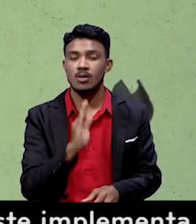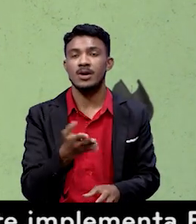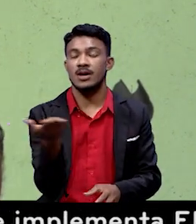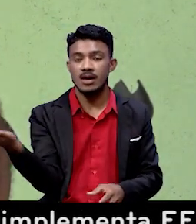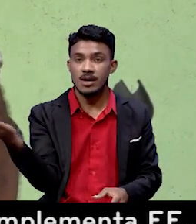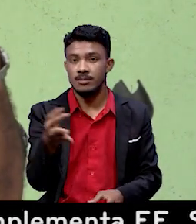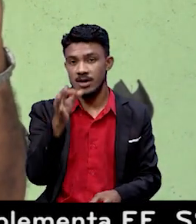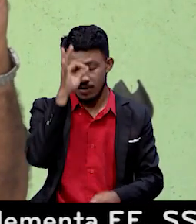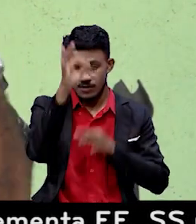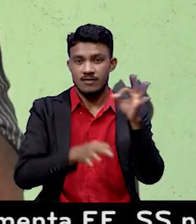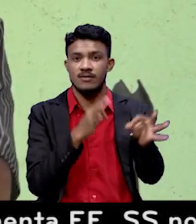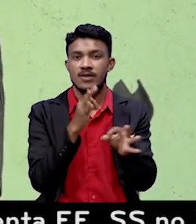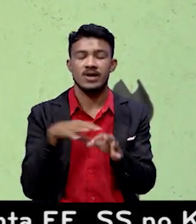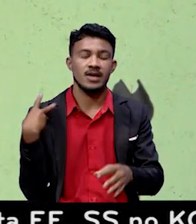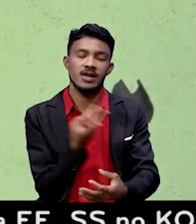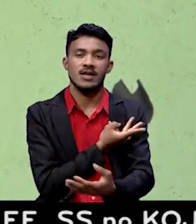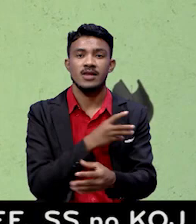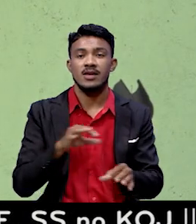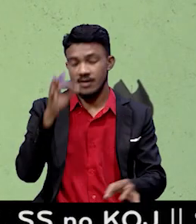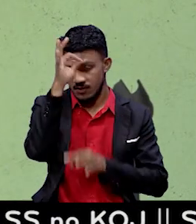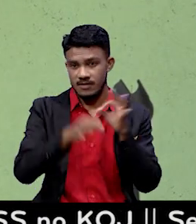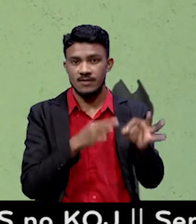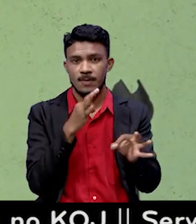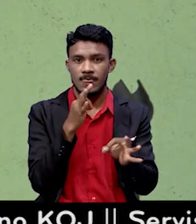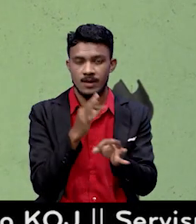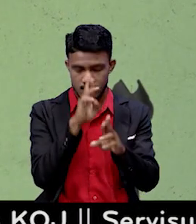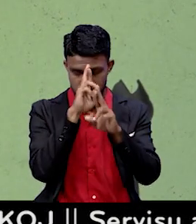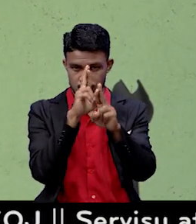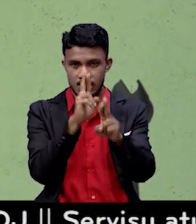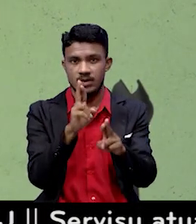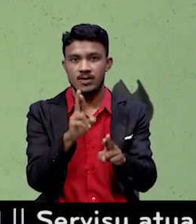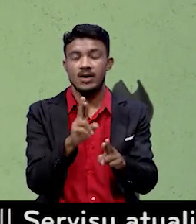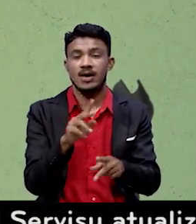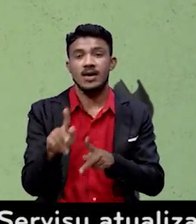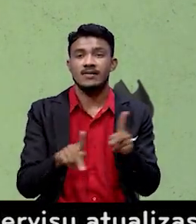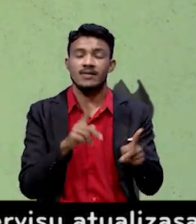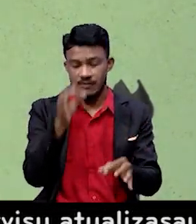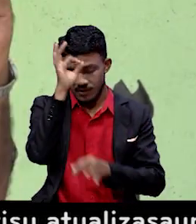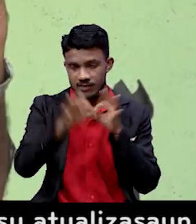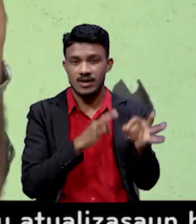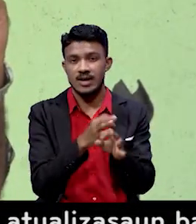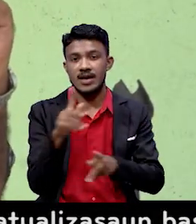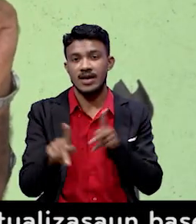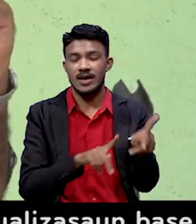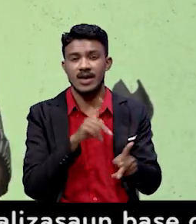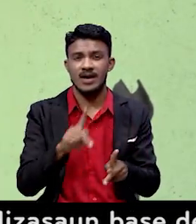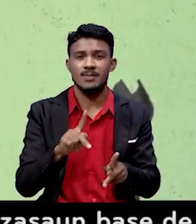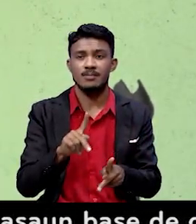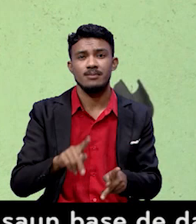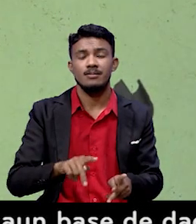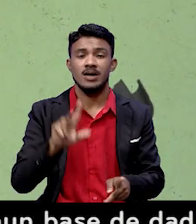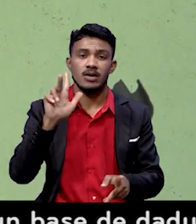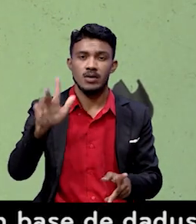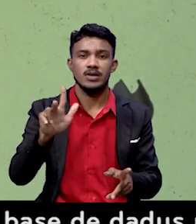ita ho ita te fiar malu. Mas se ini fiar maya maroma, fiar fal ema tercera pessoa ne diapu. Porque tercera pessoa mas ema